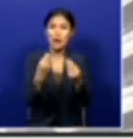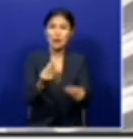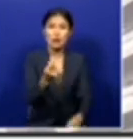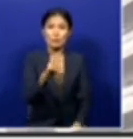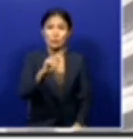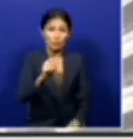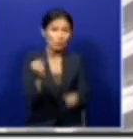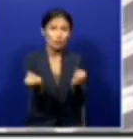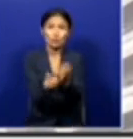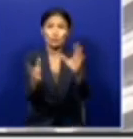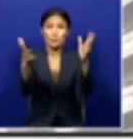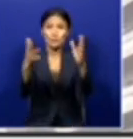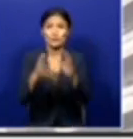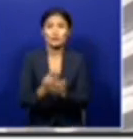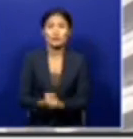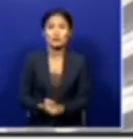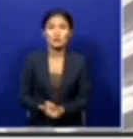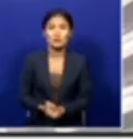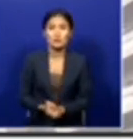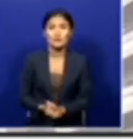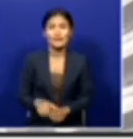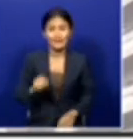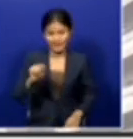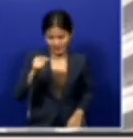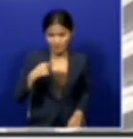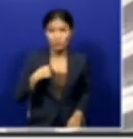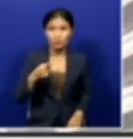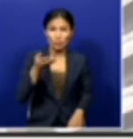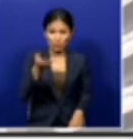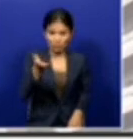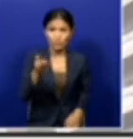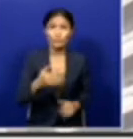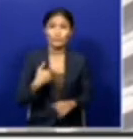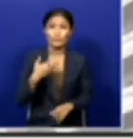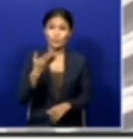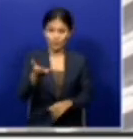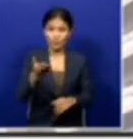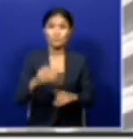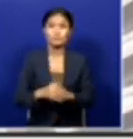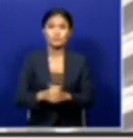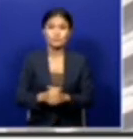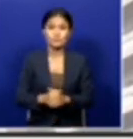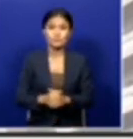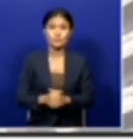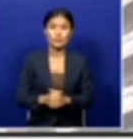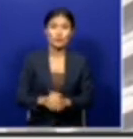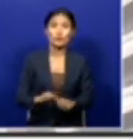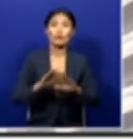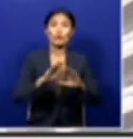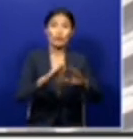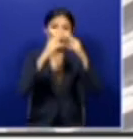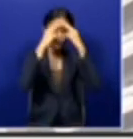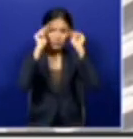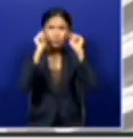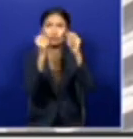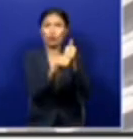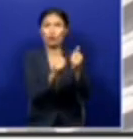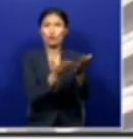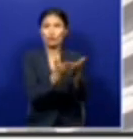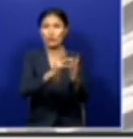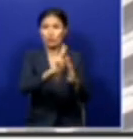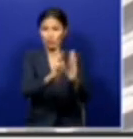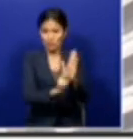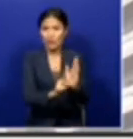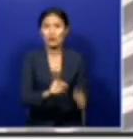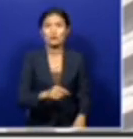ร้อนนี่คือสิ่งที่ผมเรียกร้องนะครับท่านประธานผ่านไปยังท่านรองวิษณุท่านเองเป็นผู้ก